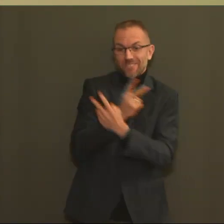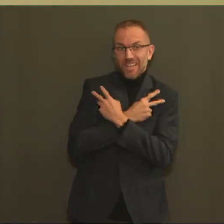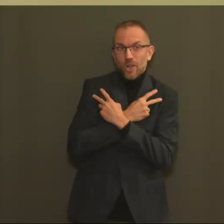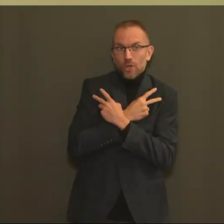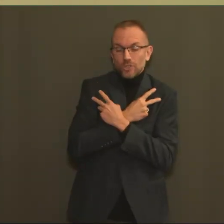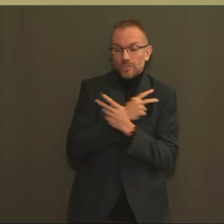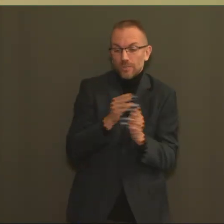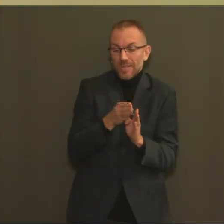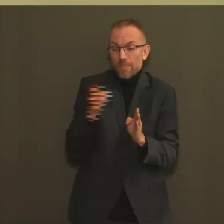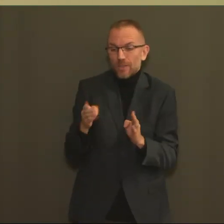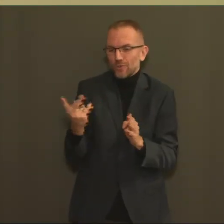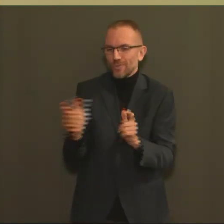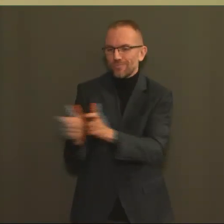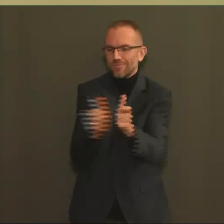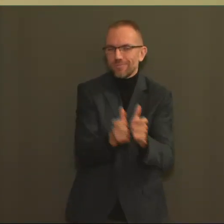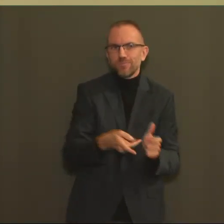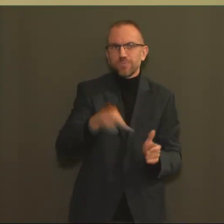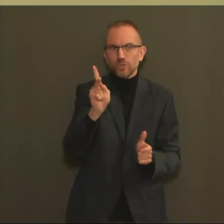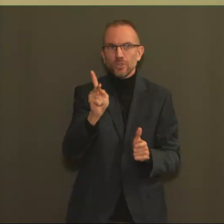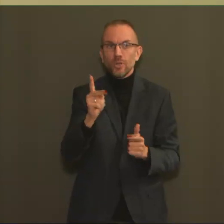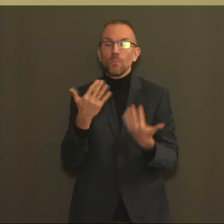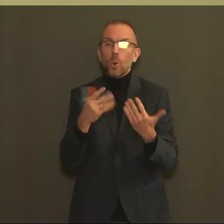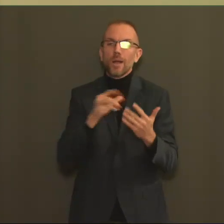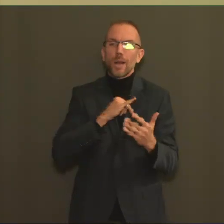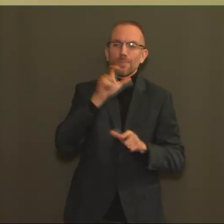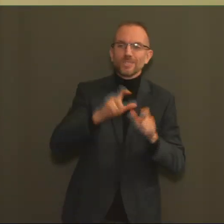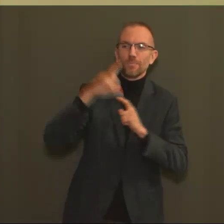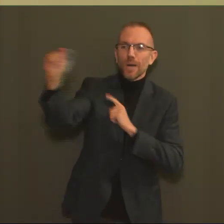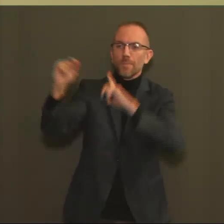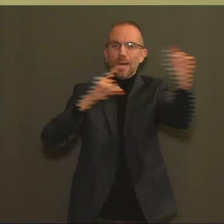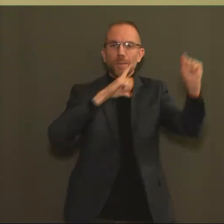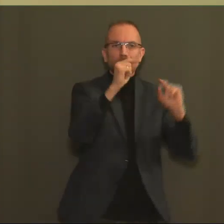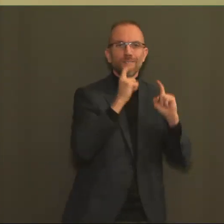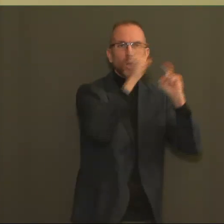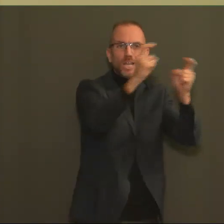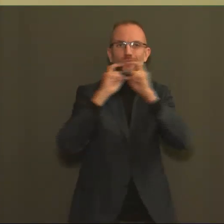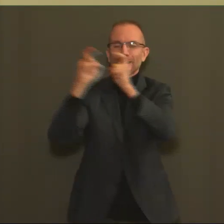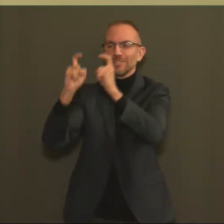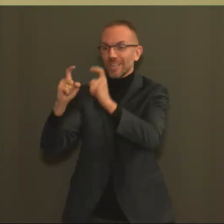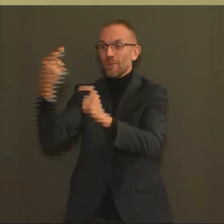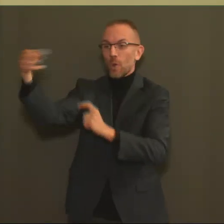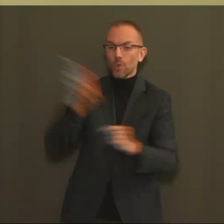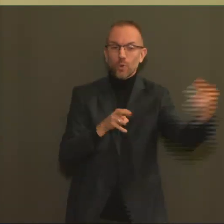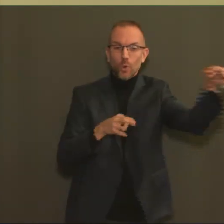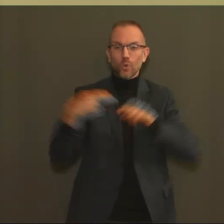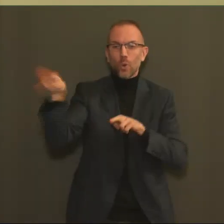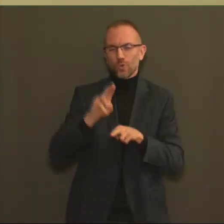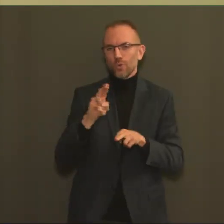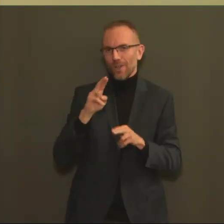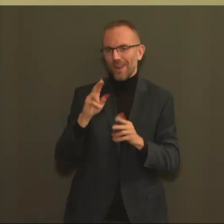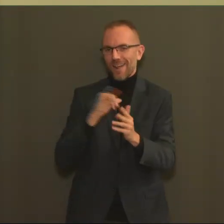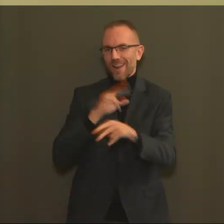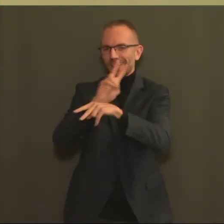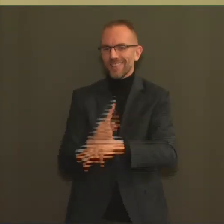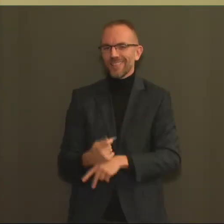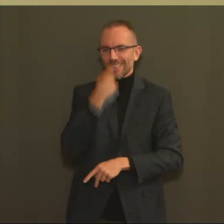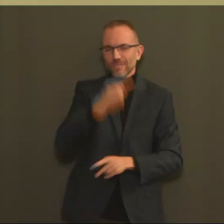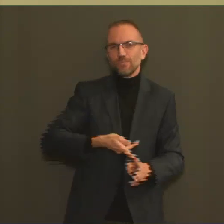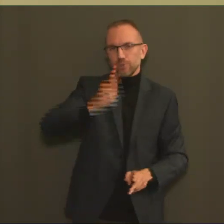de retour door de grossier zit die michel door de persoon schroothoop jongen was vaak erwten loopbaan model to give